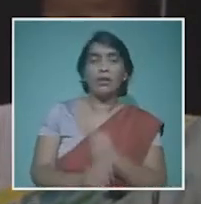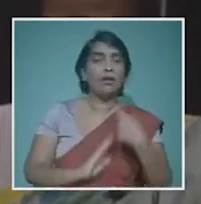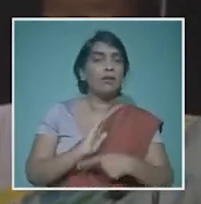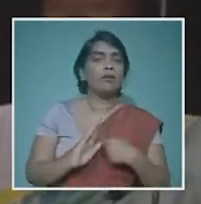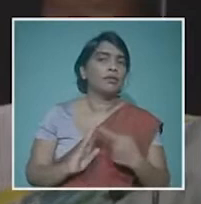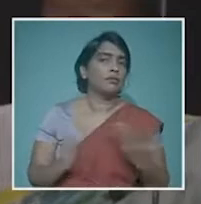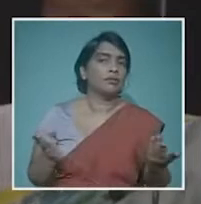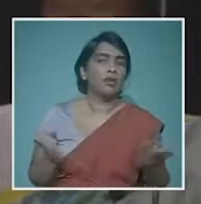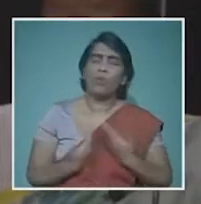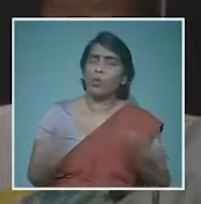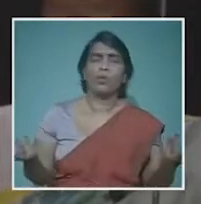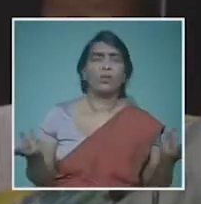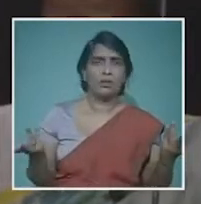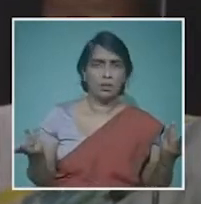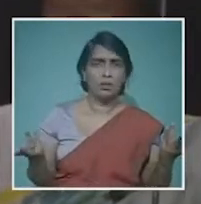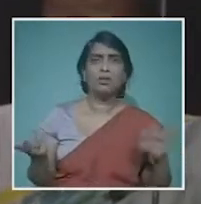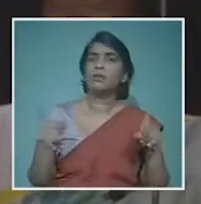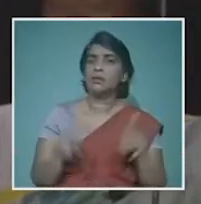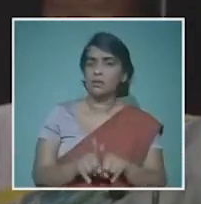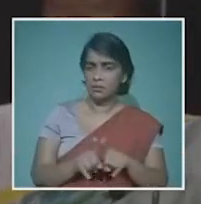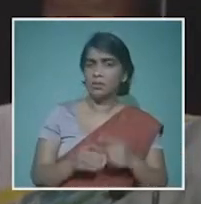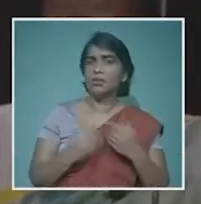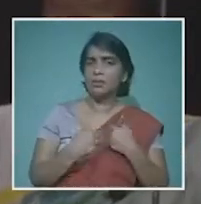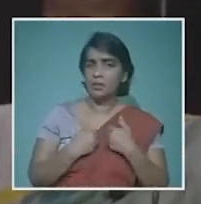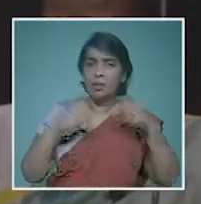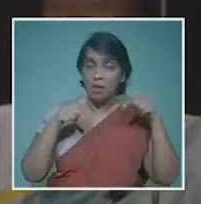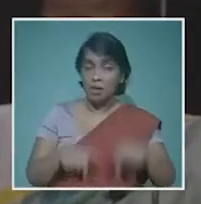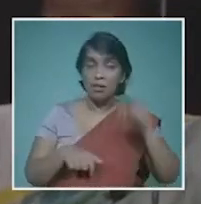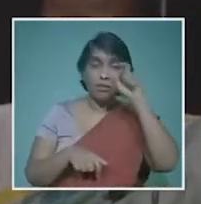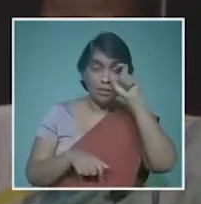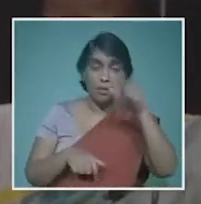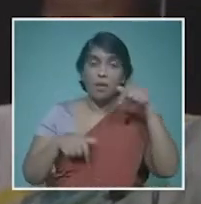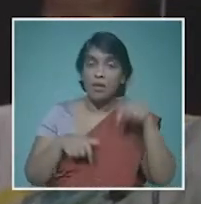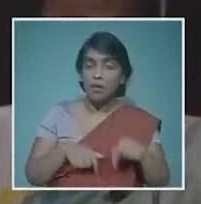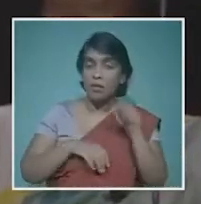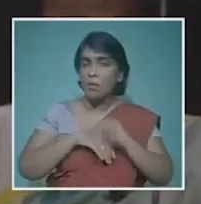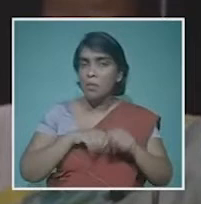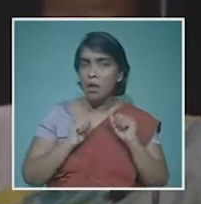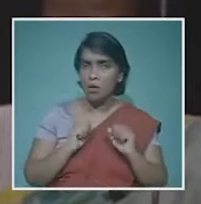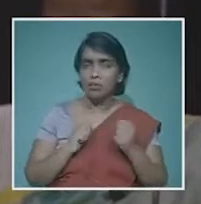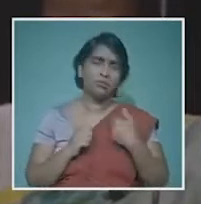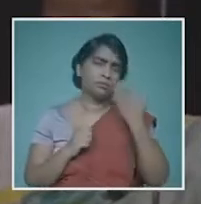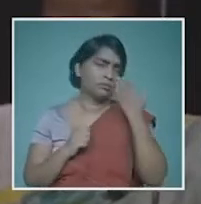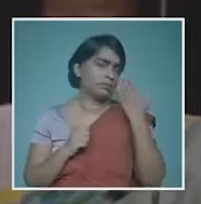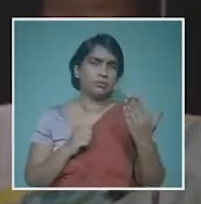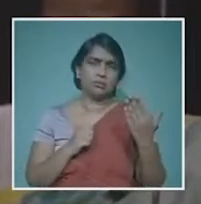ලංකාවේ මොකුත් නැහැ. ඉතින් ඒ නිසා අපි අද බලන්න තියෙනවා අද තියෙන කුමන්ත්‍රණය ගැන. මට නම්